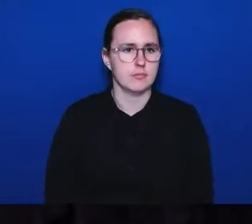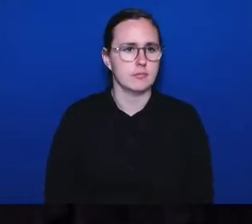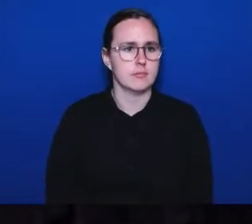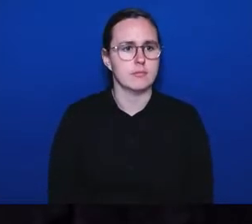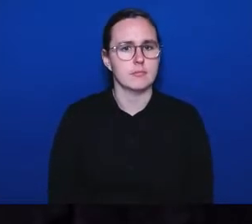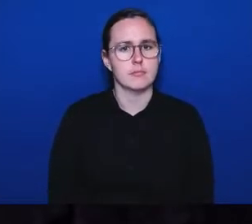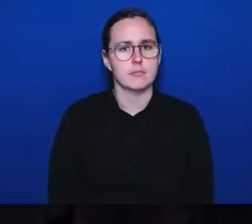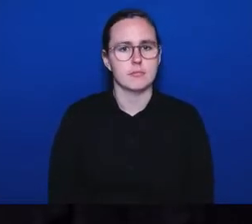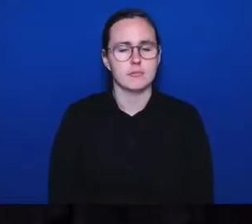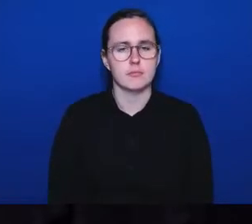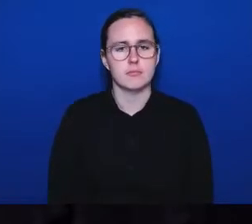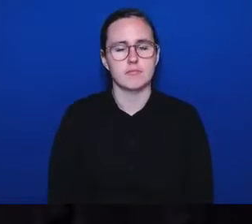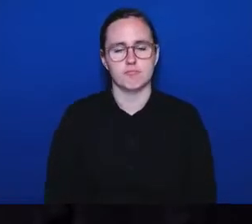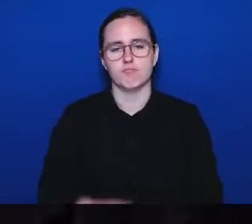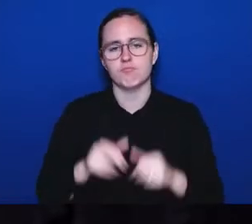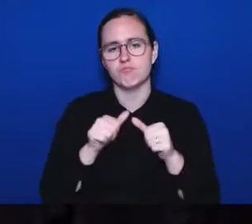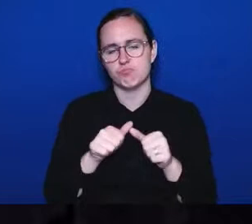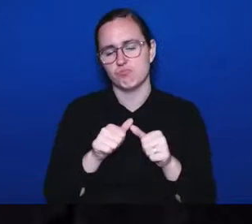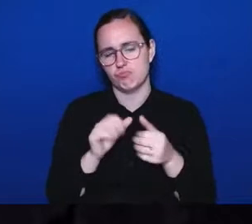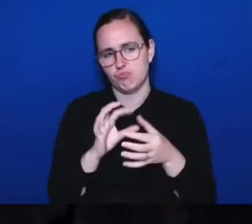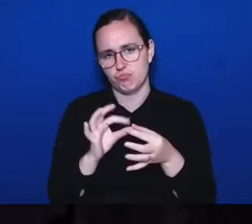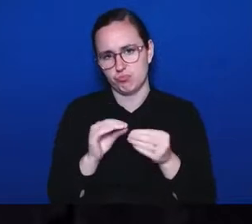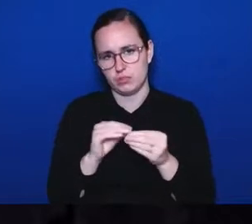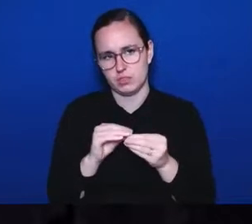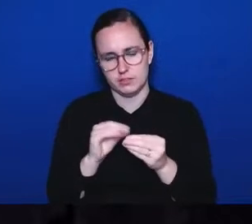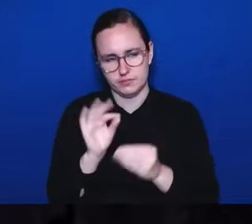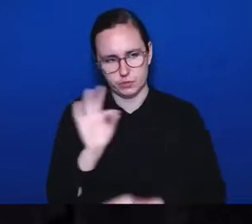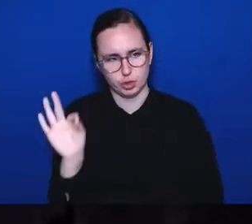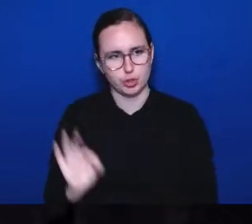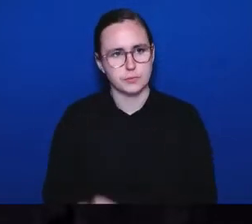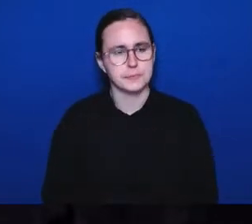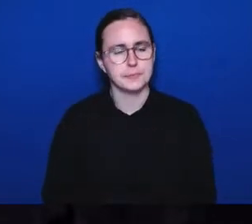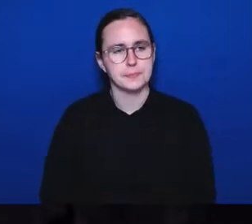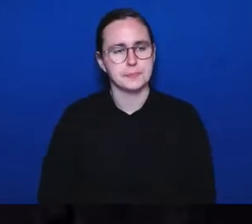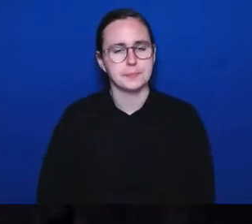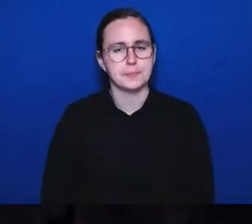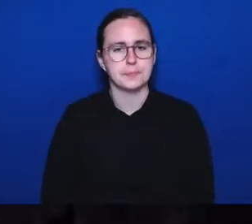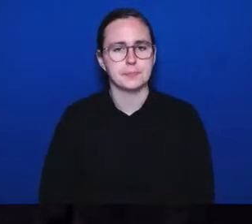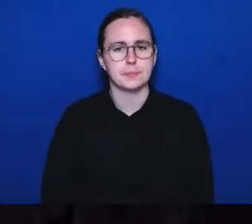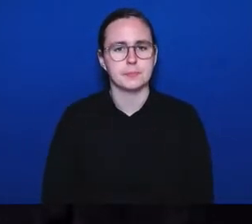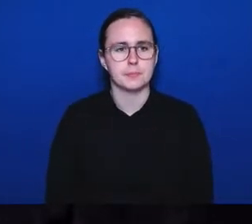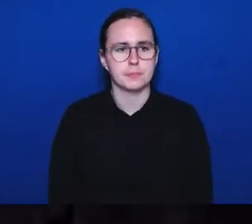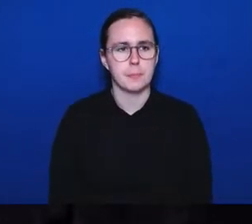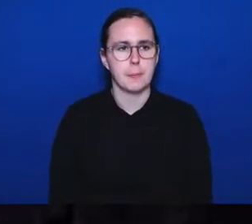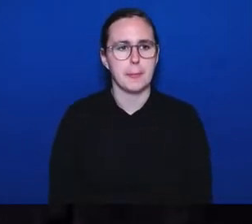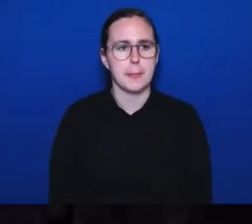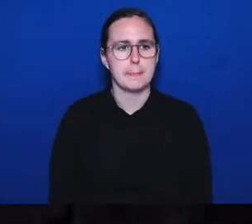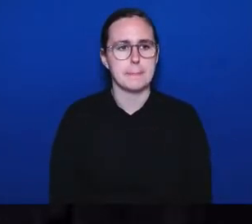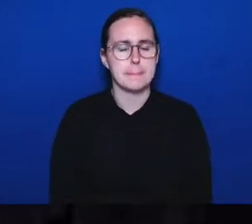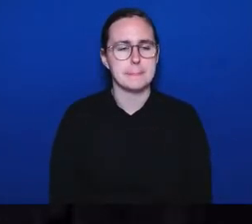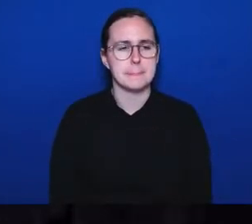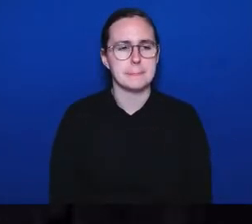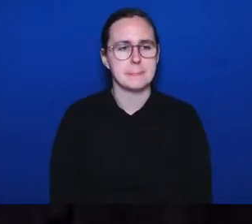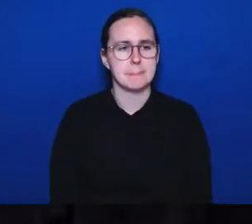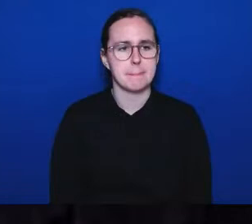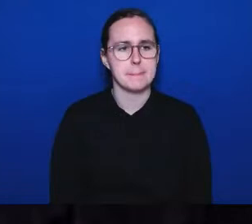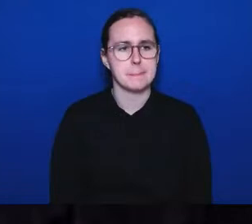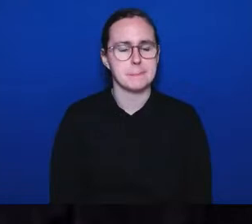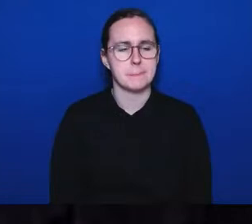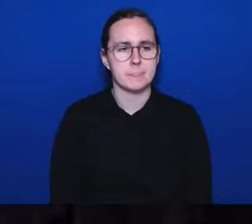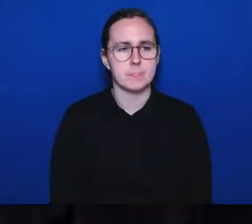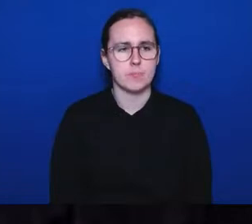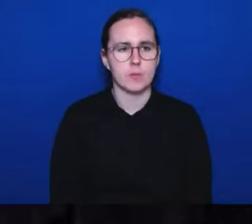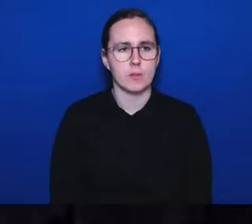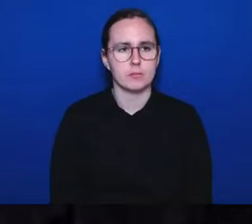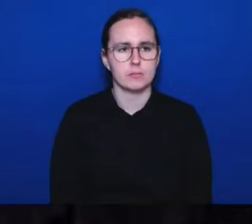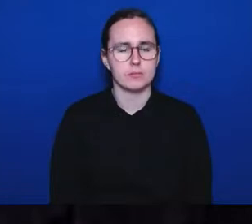service actuellement, un frais pour chaque service, mais on va payer pour les heures travaillées, pour la complexité des gens qui